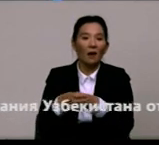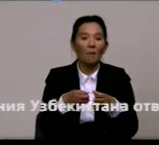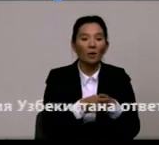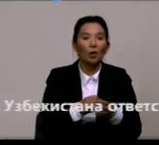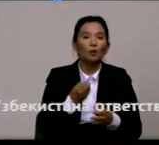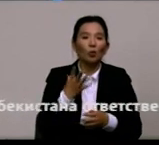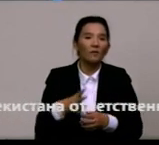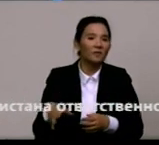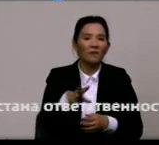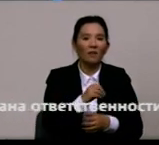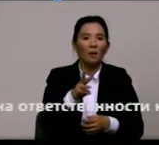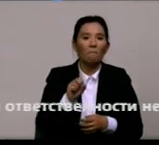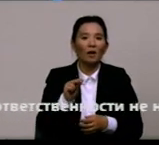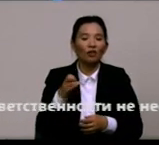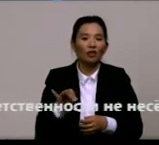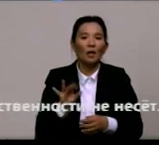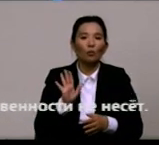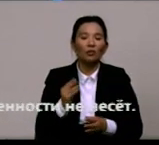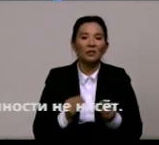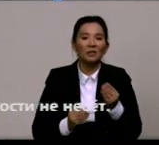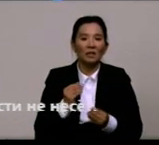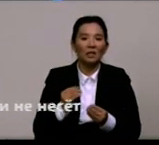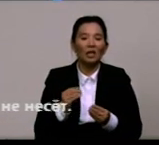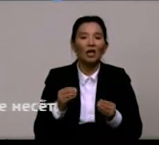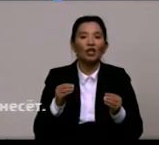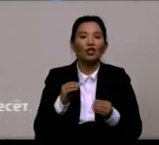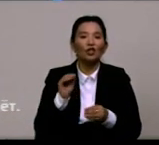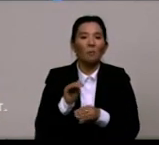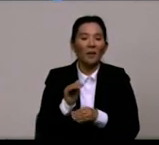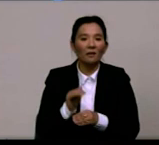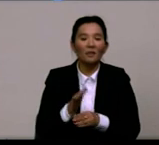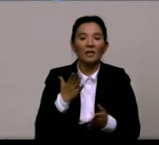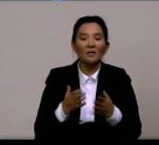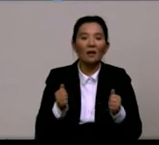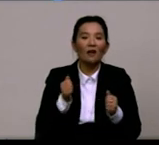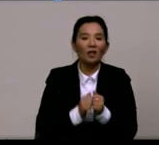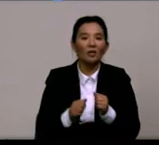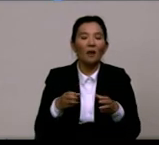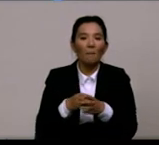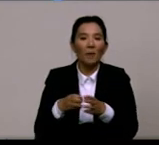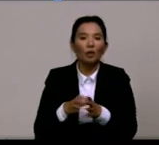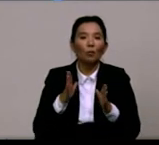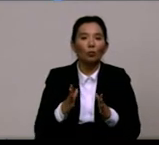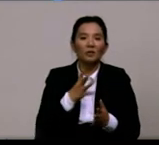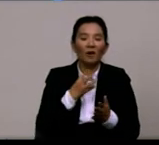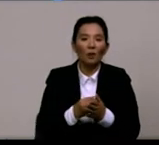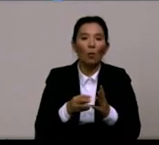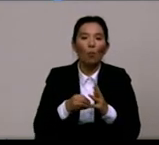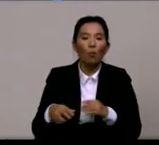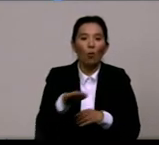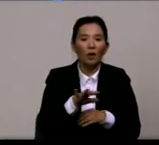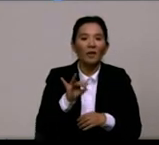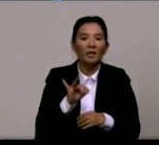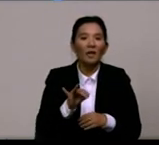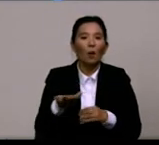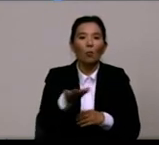Сколько всего матчей будет сыграно на чемпионате, если каждая команда должна будет сыграть на своем поле и